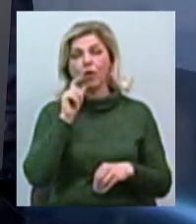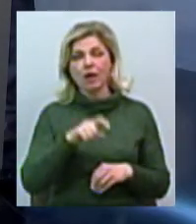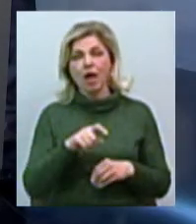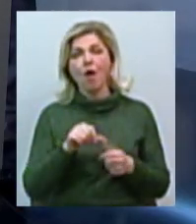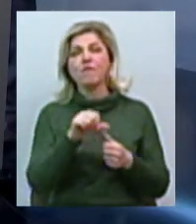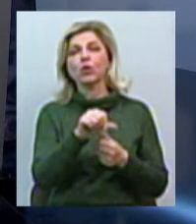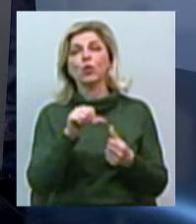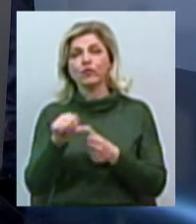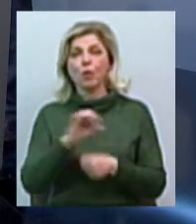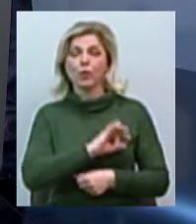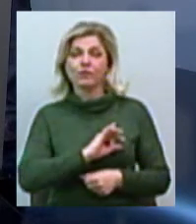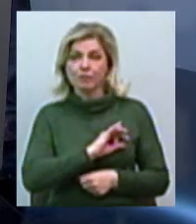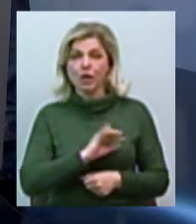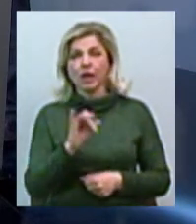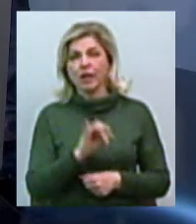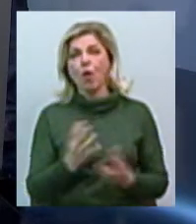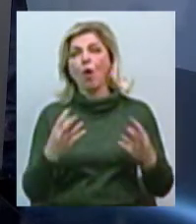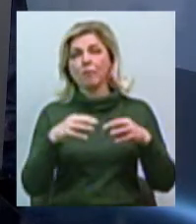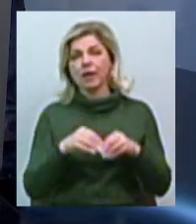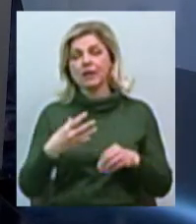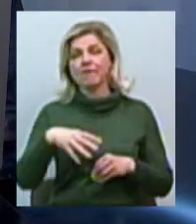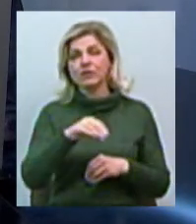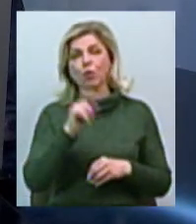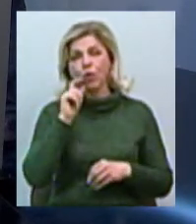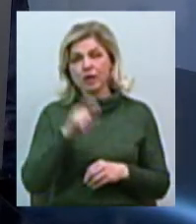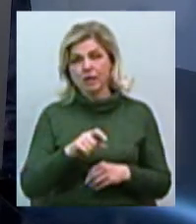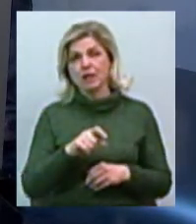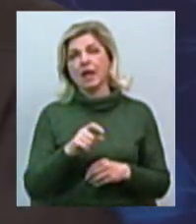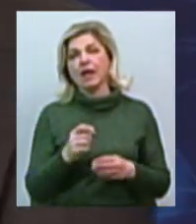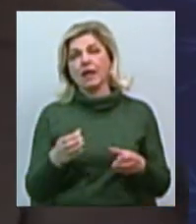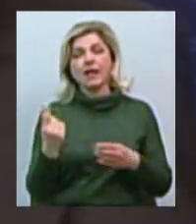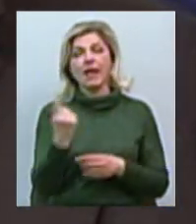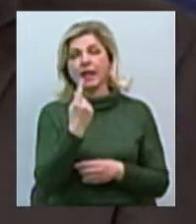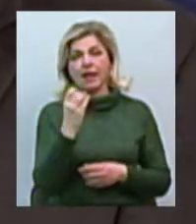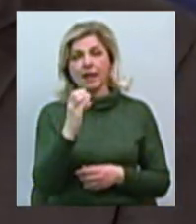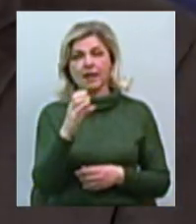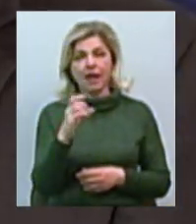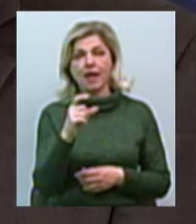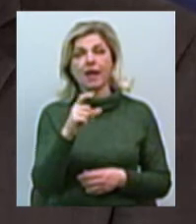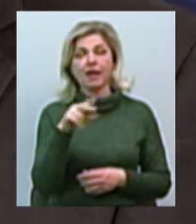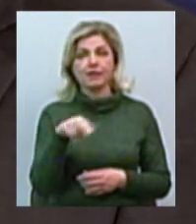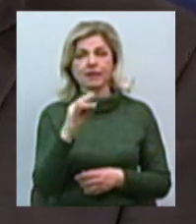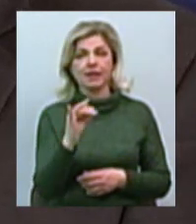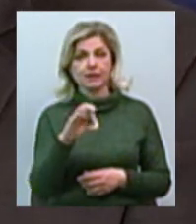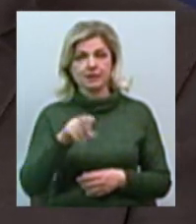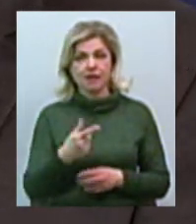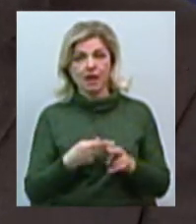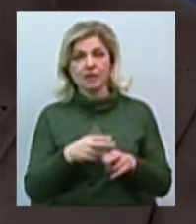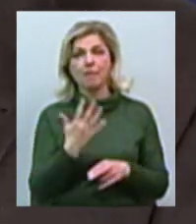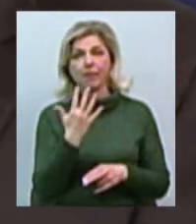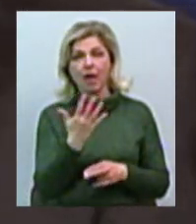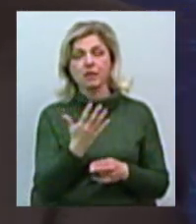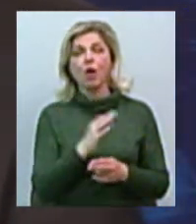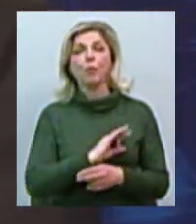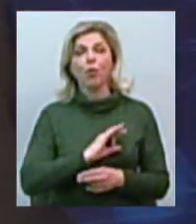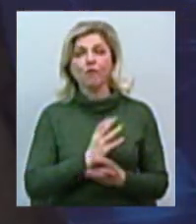автономних профспілок і об'єднання всеукраїнських профспілок і профоб'єднань «Єдність». Це 5 репрезентативних профоб'єднань